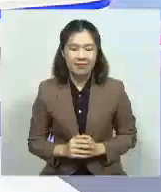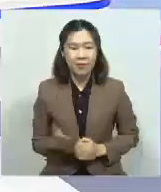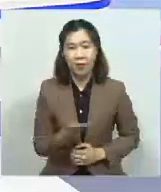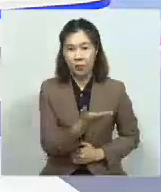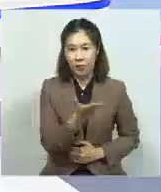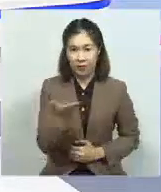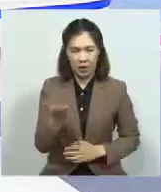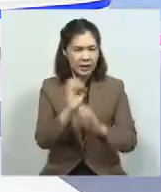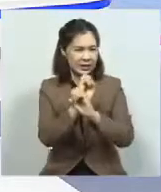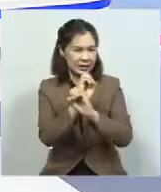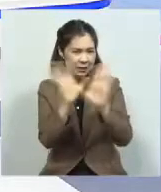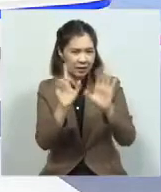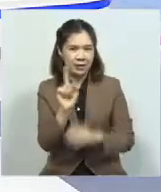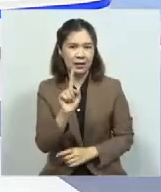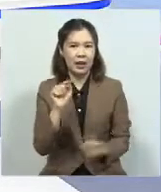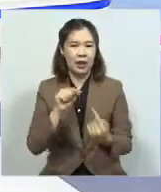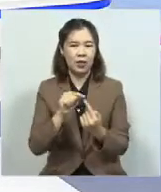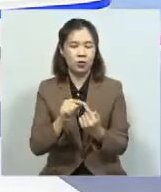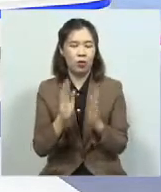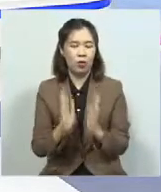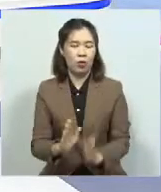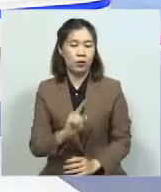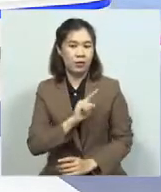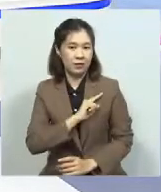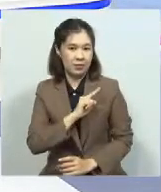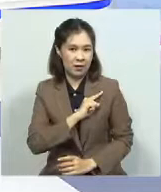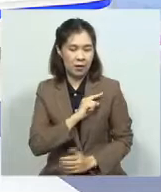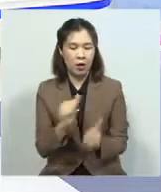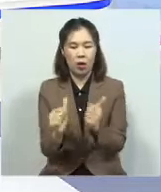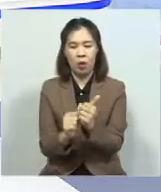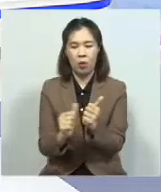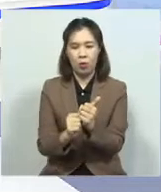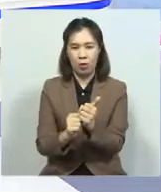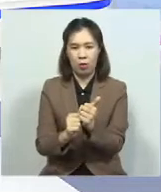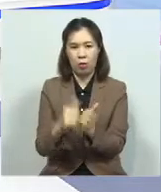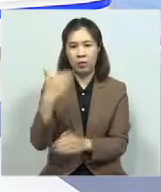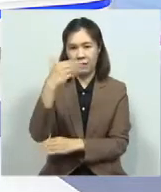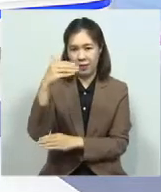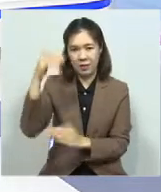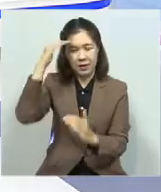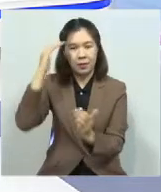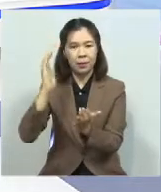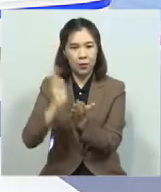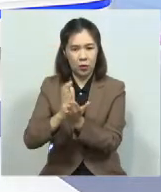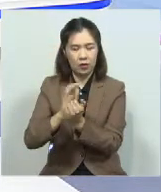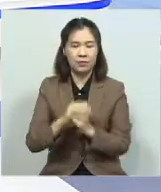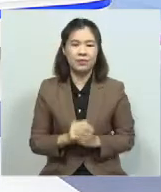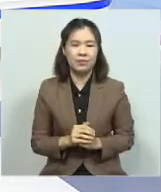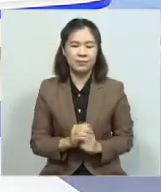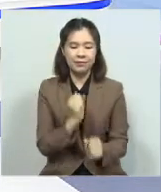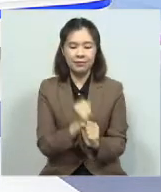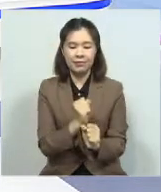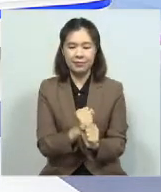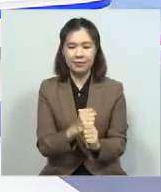พื่อให้เราได้รับความชัดเจนนะครับจากฝ่ายพนักงานสอบสวนให้มากที่สุดครับวันนี้รองผู้บัญชาการตำรวจแห่งชาติก็ลงพื้นที่ไปที่สน.บางขุ